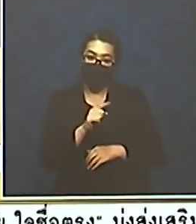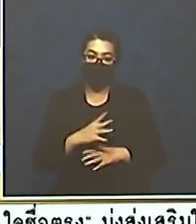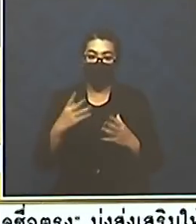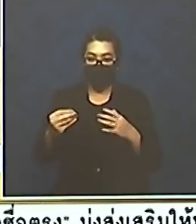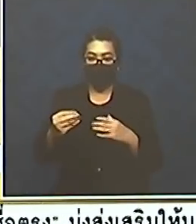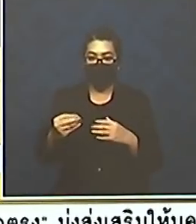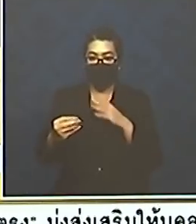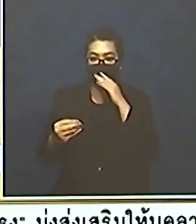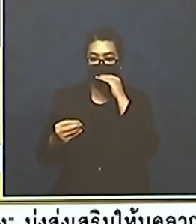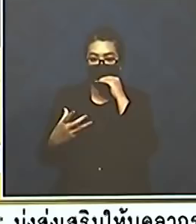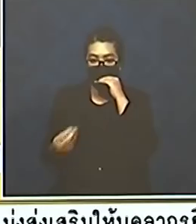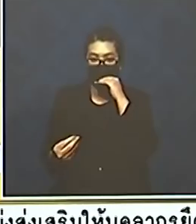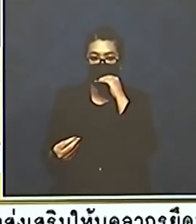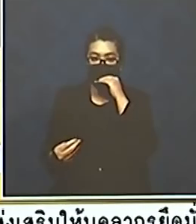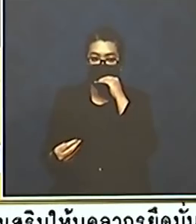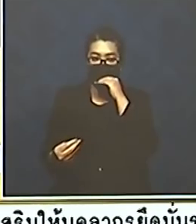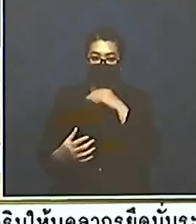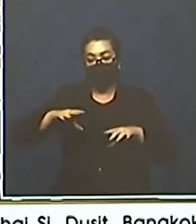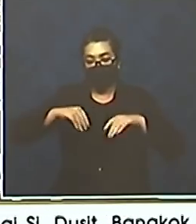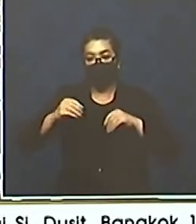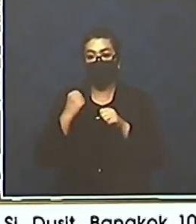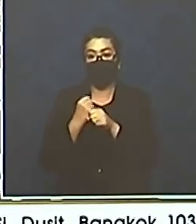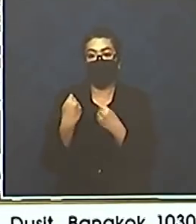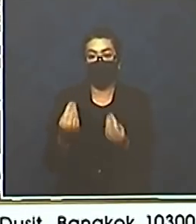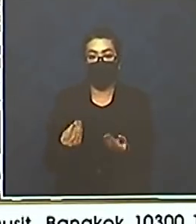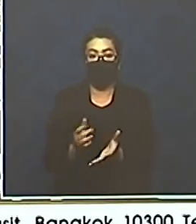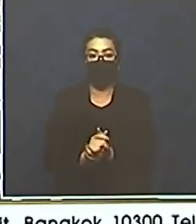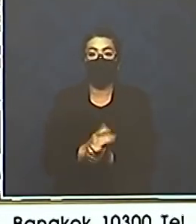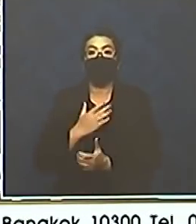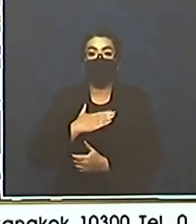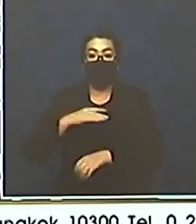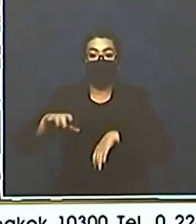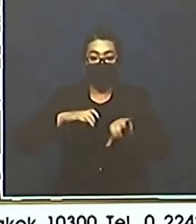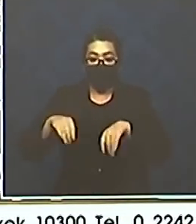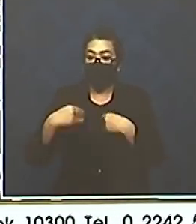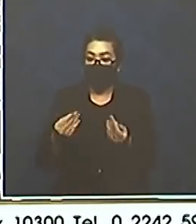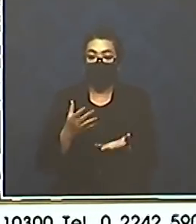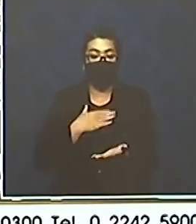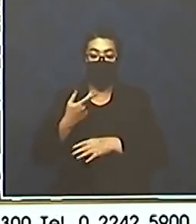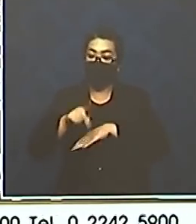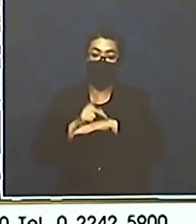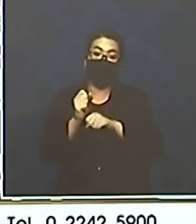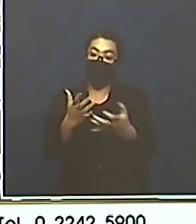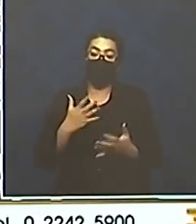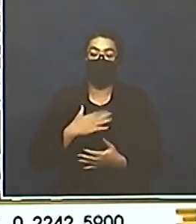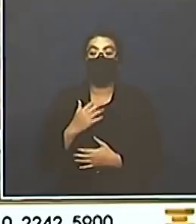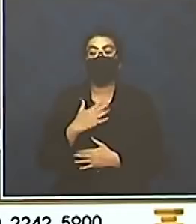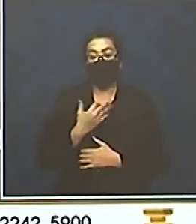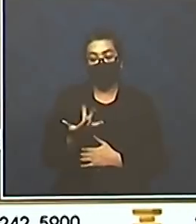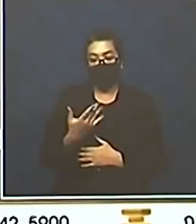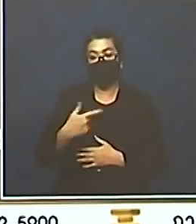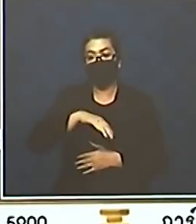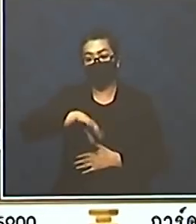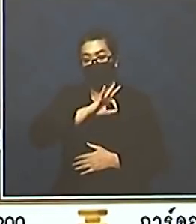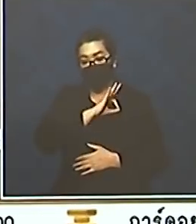าล่มนะครับความจริงถ้าย้อนกลับไปประเทศไทยเนี่ยนะฮะตั้งแต่อภิวัตสยามนะครับ2475เป็นต้นมาเนี่ยนะฮะประเทศไท